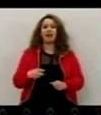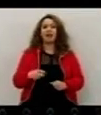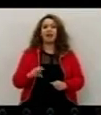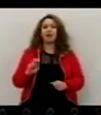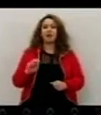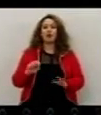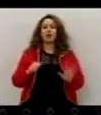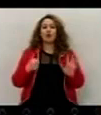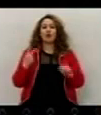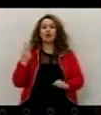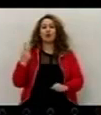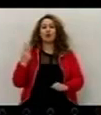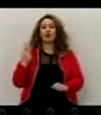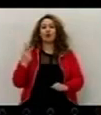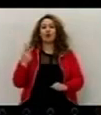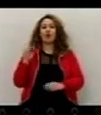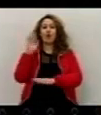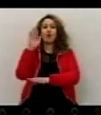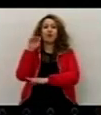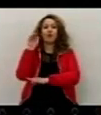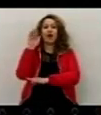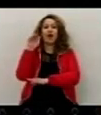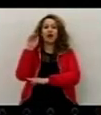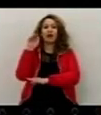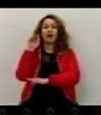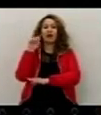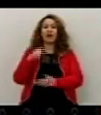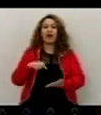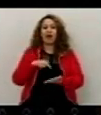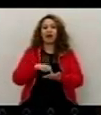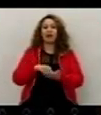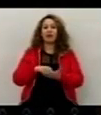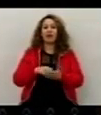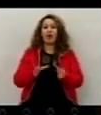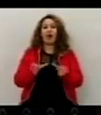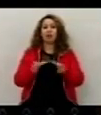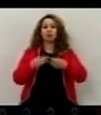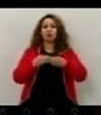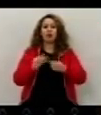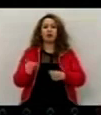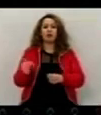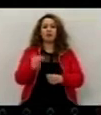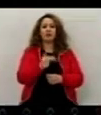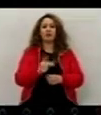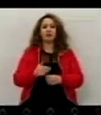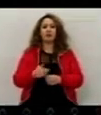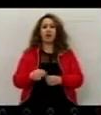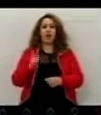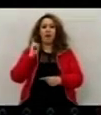سقطوا بولاية ورقلة، وأكدوا على وحدة هذا الوطن، وكانت ضربة